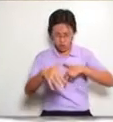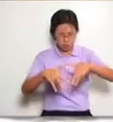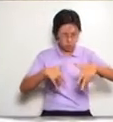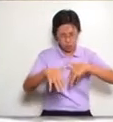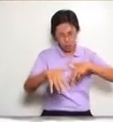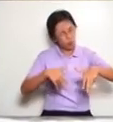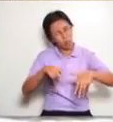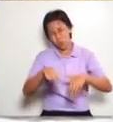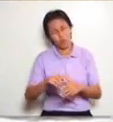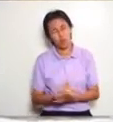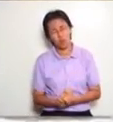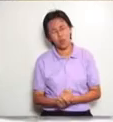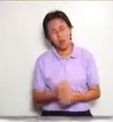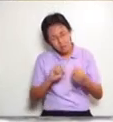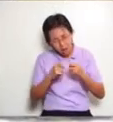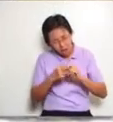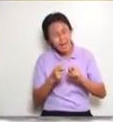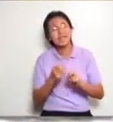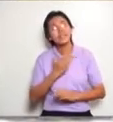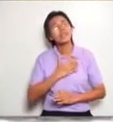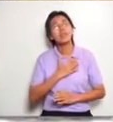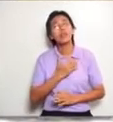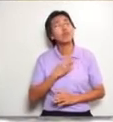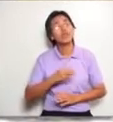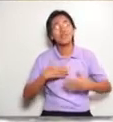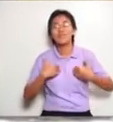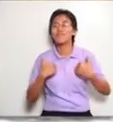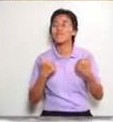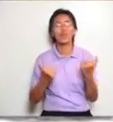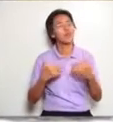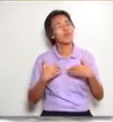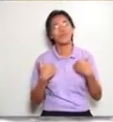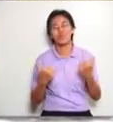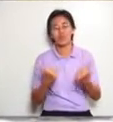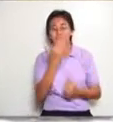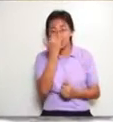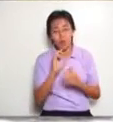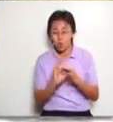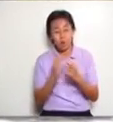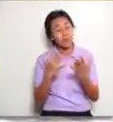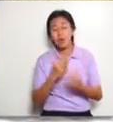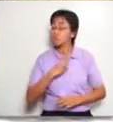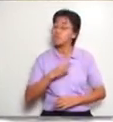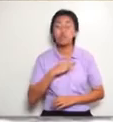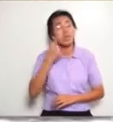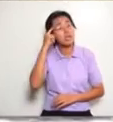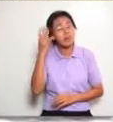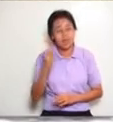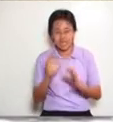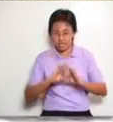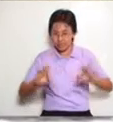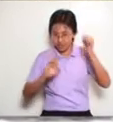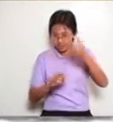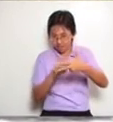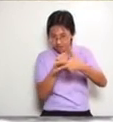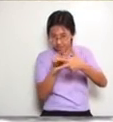เตไปด้รอยร่งแต่ขณะนี้ผมรสึกวาผมมความสุขมากเลย เพระผมไมห่งอะไรอีกแล้วเนองจากผมมหปฏิบติ 3